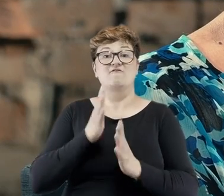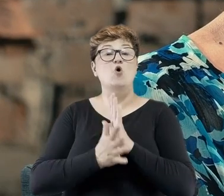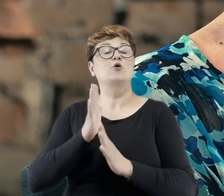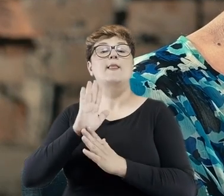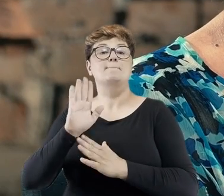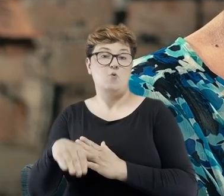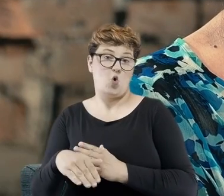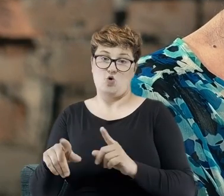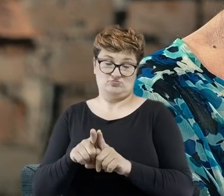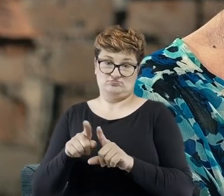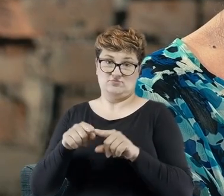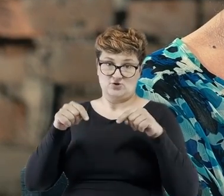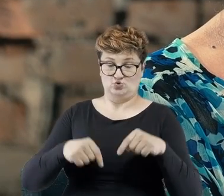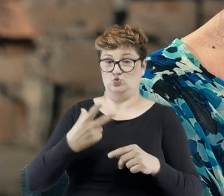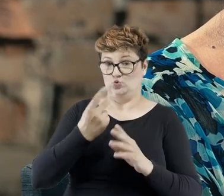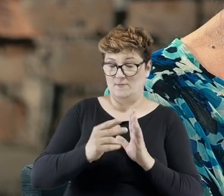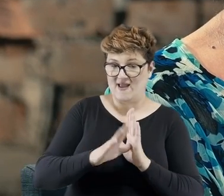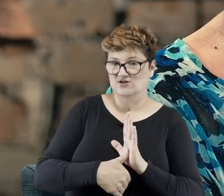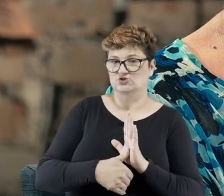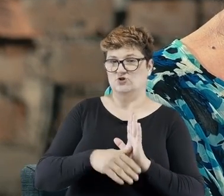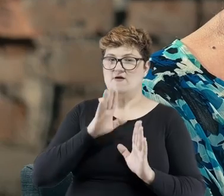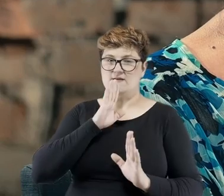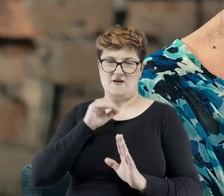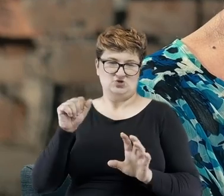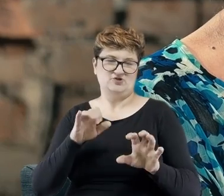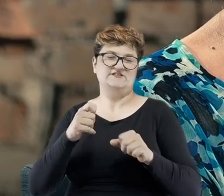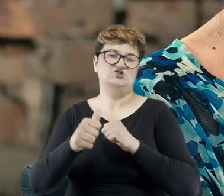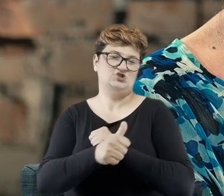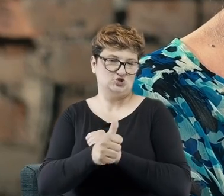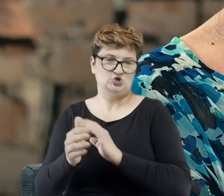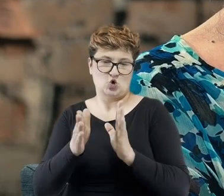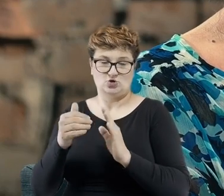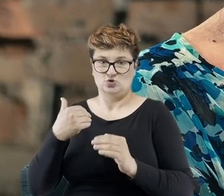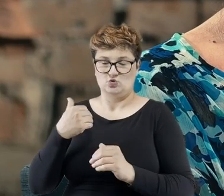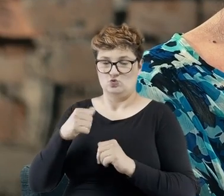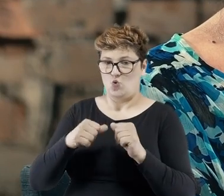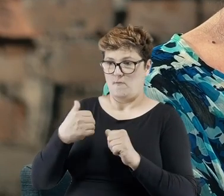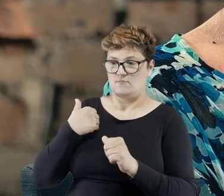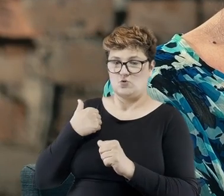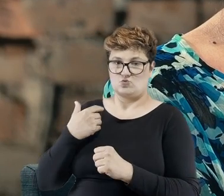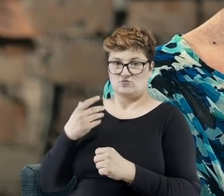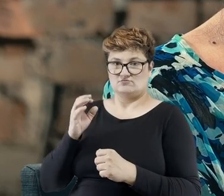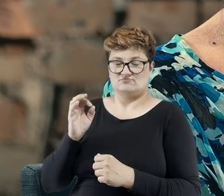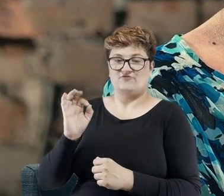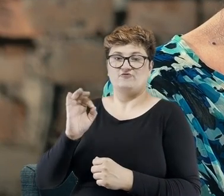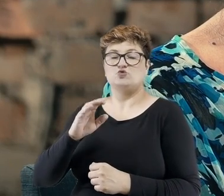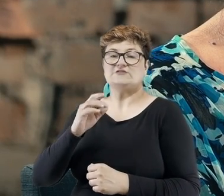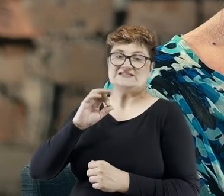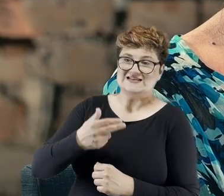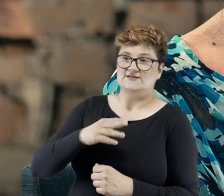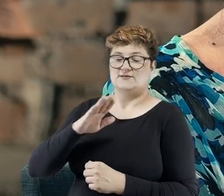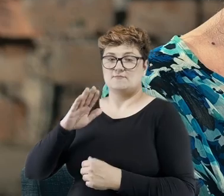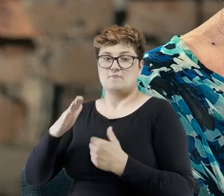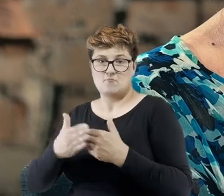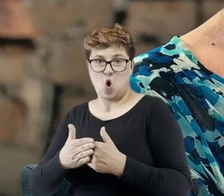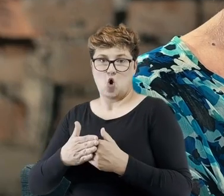po wojnie też była związana tutaj z Trójmiastem. Zmarła bodajże w latach 60. Więc przeżyła bardzo długo i męża, i